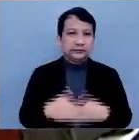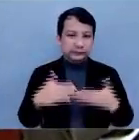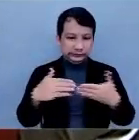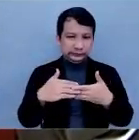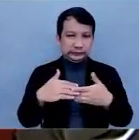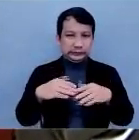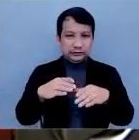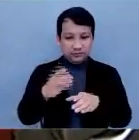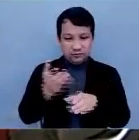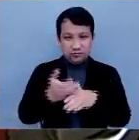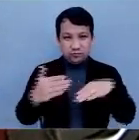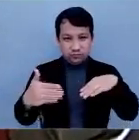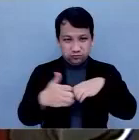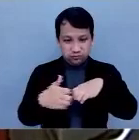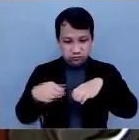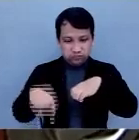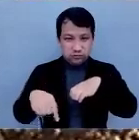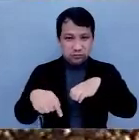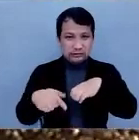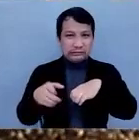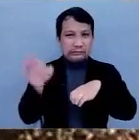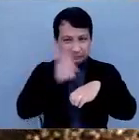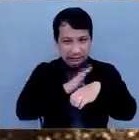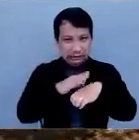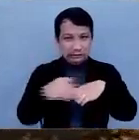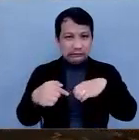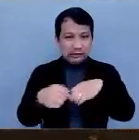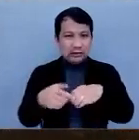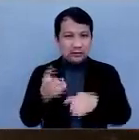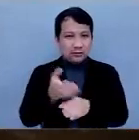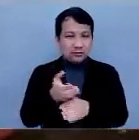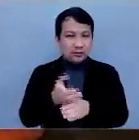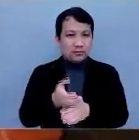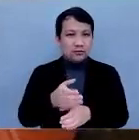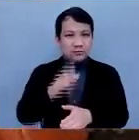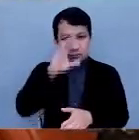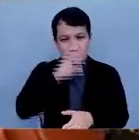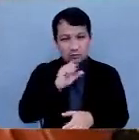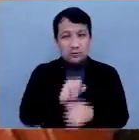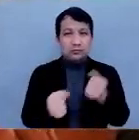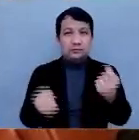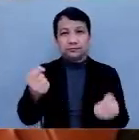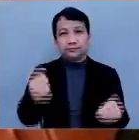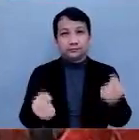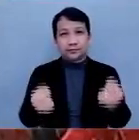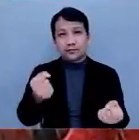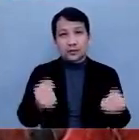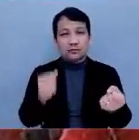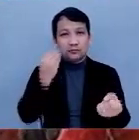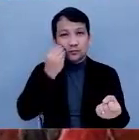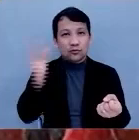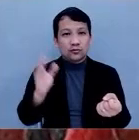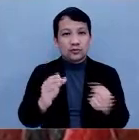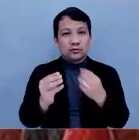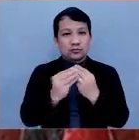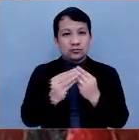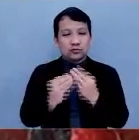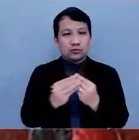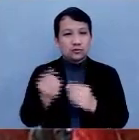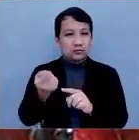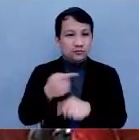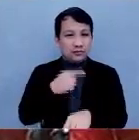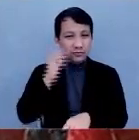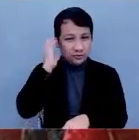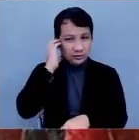ang nasalpok ito mga plastic at concrete barrier. Ayon sa senior citizen na driver ng kotse, pauwi siya ng Muntinlupa mula Cubao